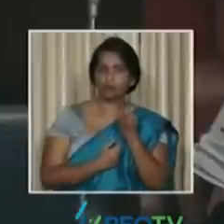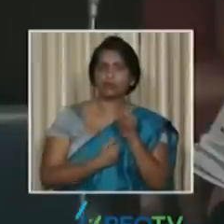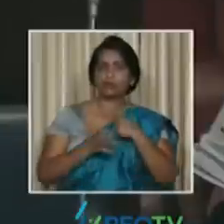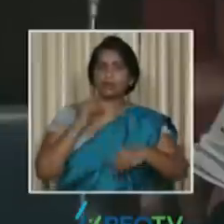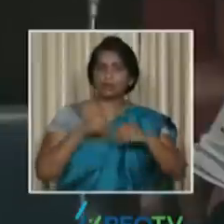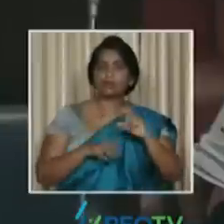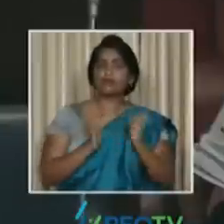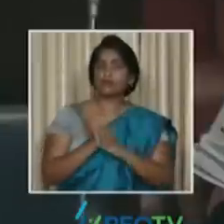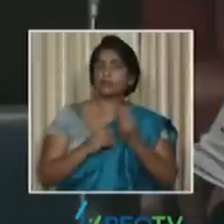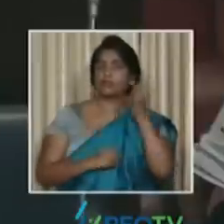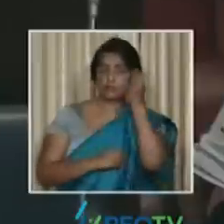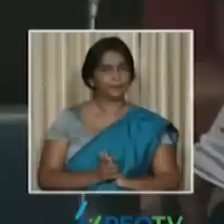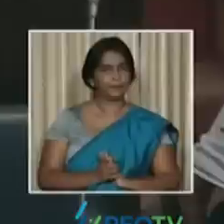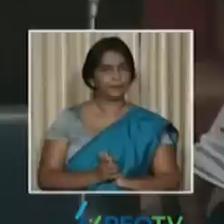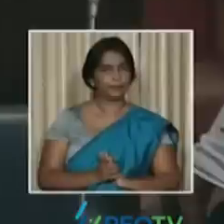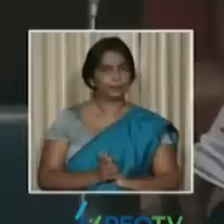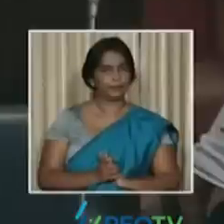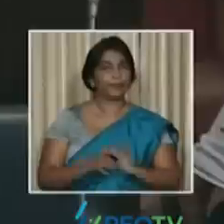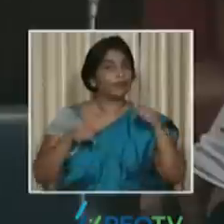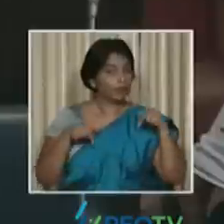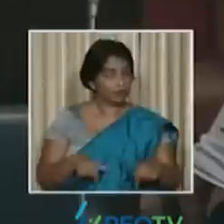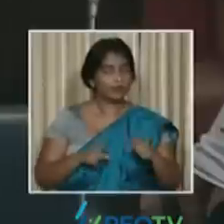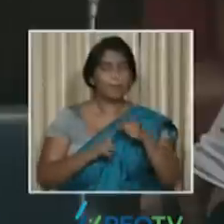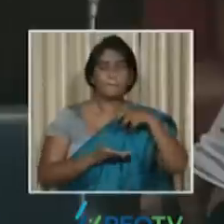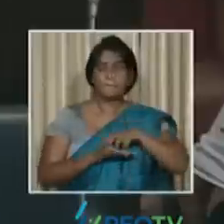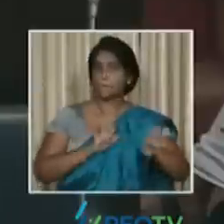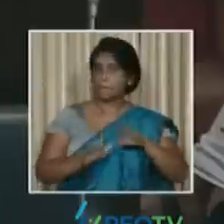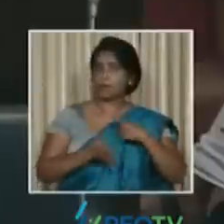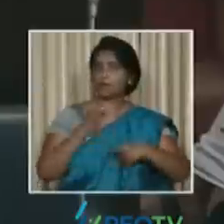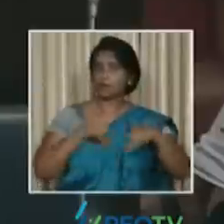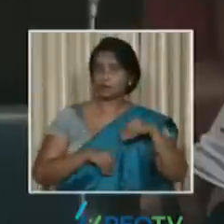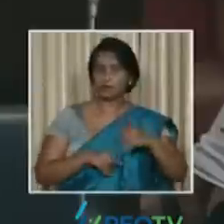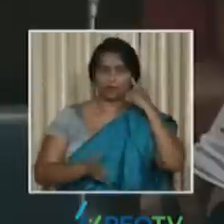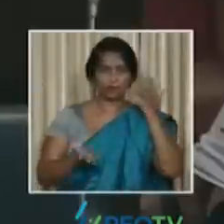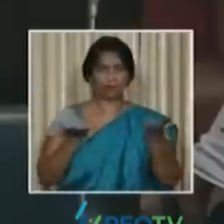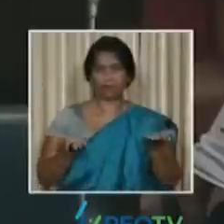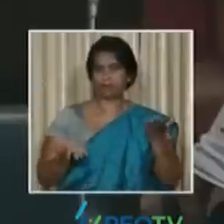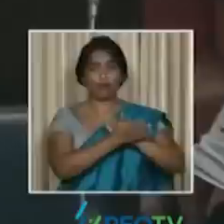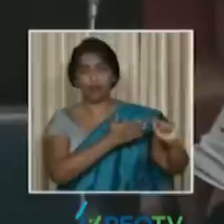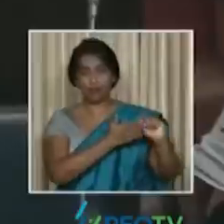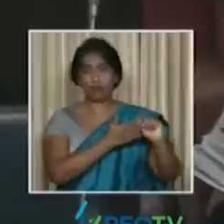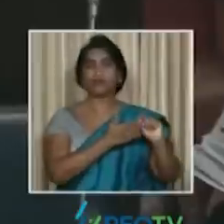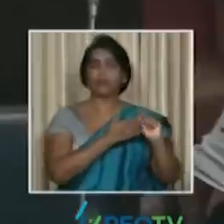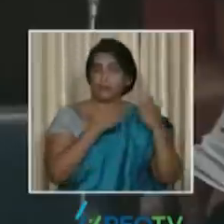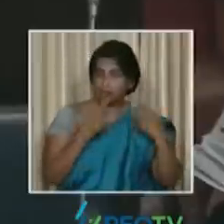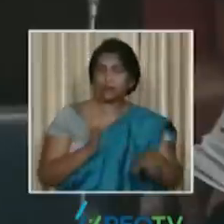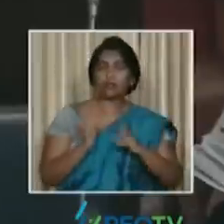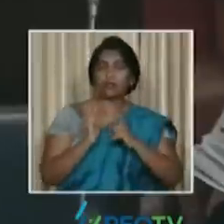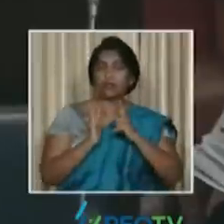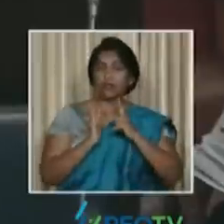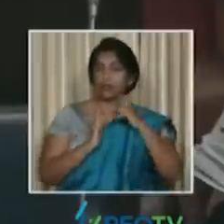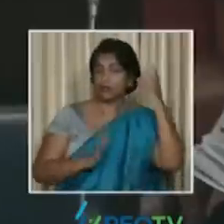මැතිවරණ කොමසාරිස්වරයා ලබා දෙන්න කරු කතාවක් තිබුණේ. ඉතින් අද මේ පළාත් පාලන මැතිවරණයේ අවිනිශ්චිත තත්ත්වයකට පත් වෙලා තියෙනවා. ඒ වගේම ජාත්‍යන්තර